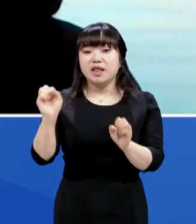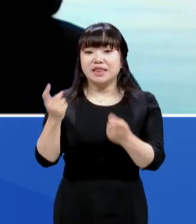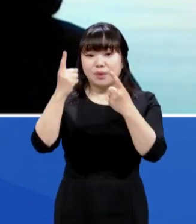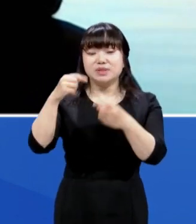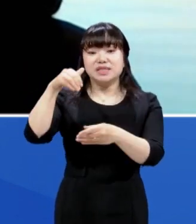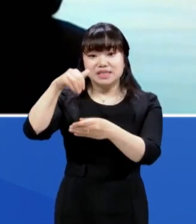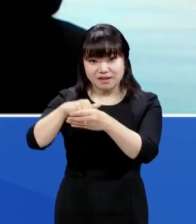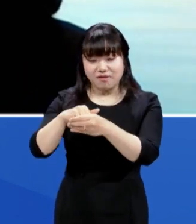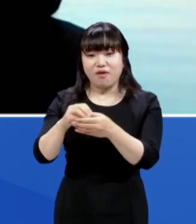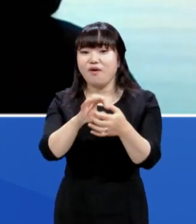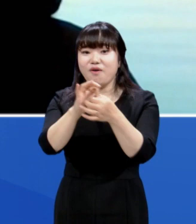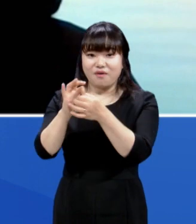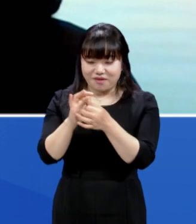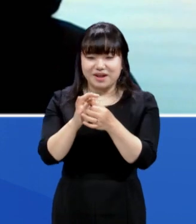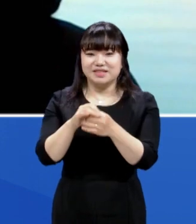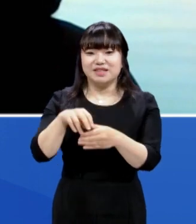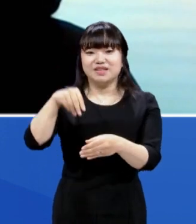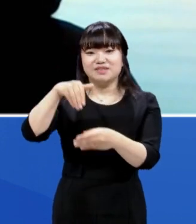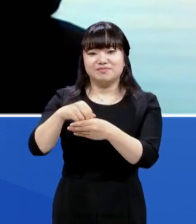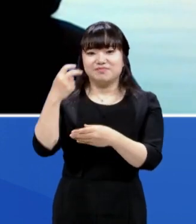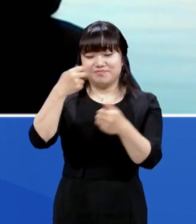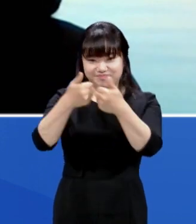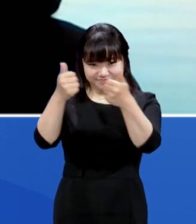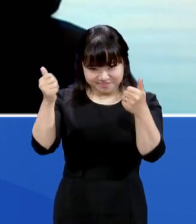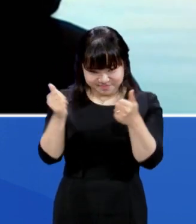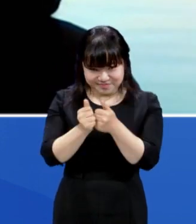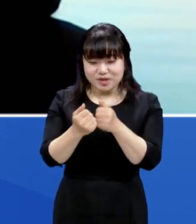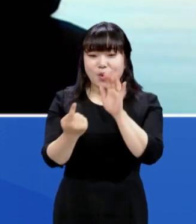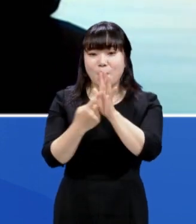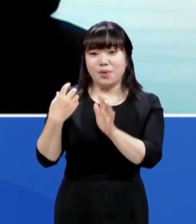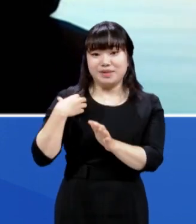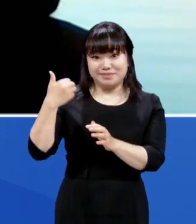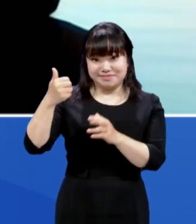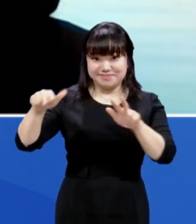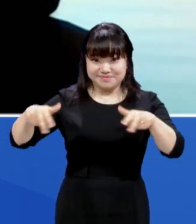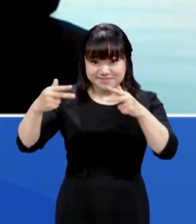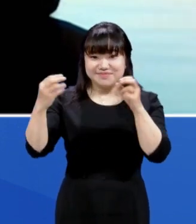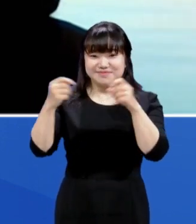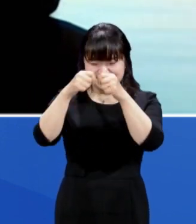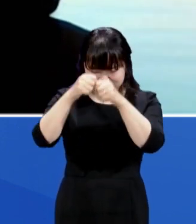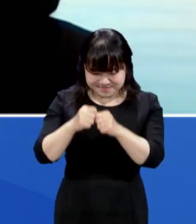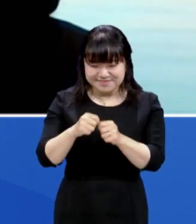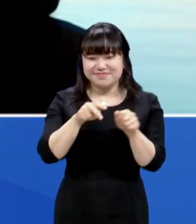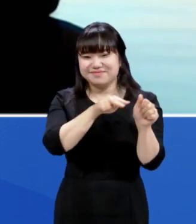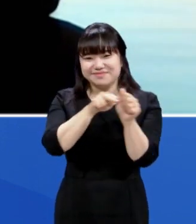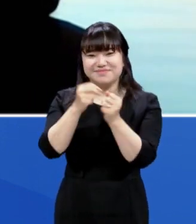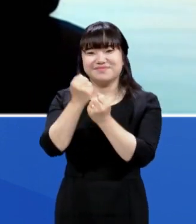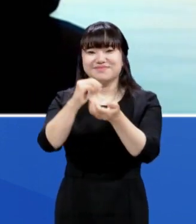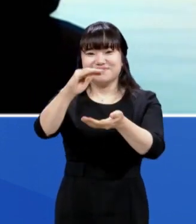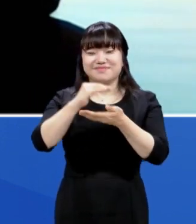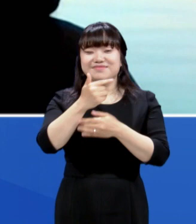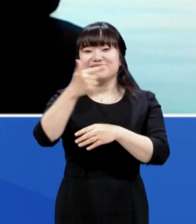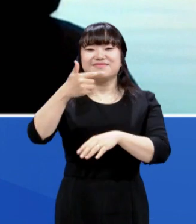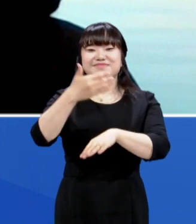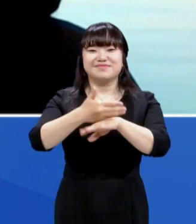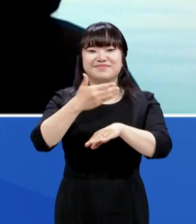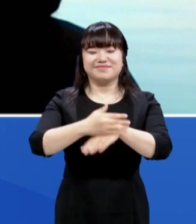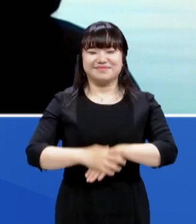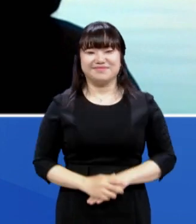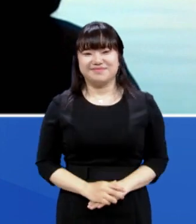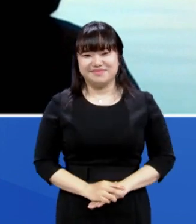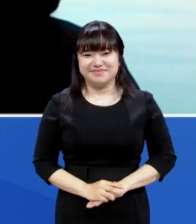지방선거를 앞두고 서울시 선거관리위원회 김명용 보 담당관 연결해서 자세한 정보를 알아봤습니다 노는 말씀